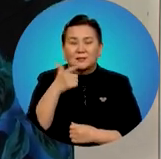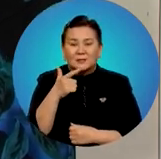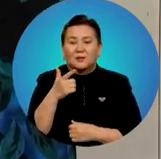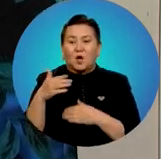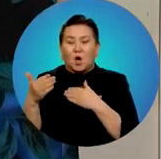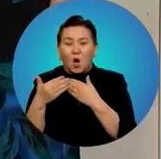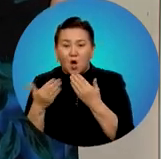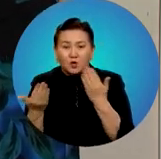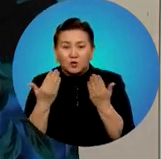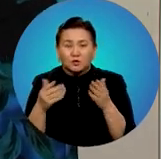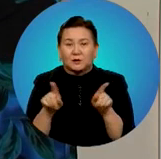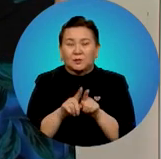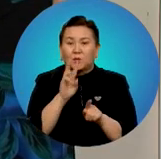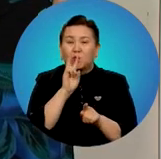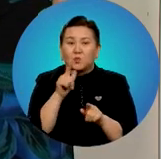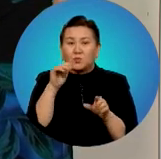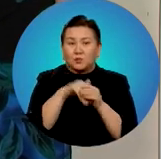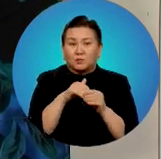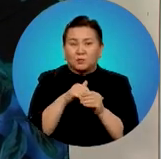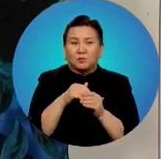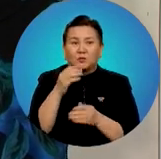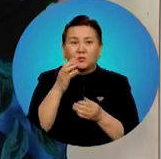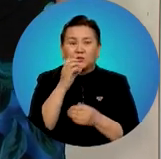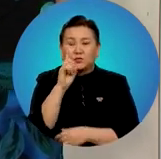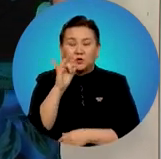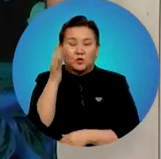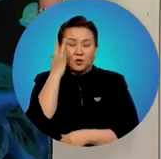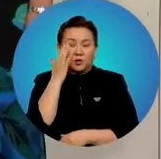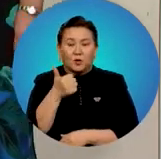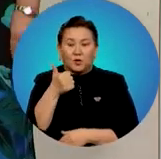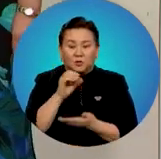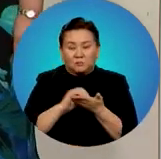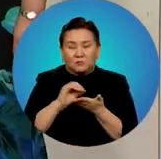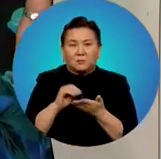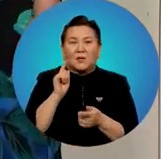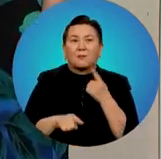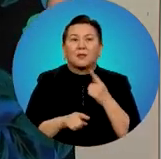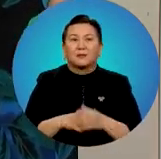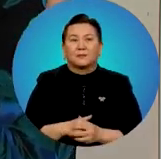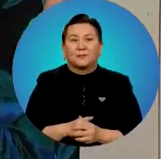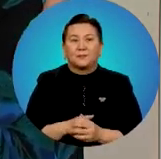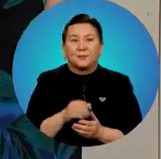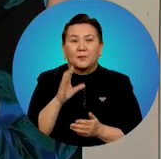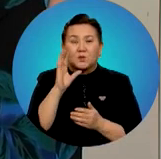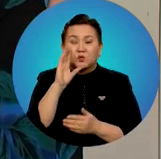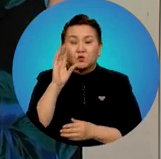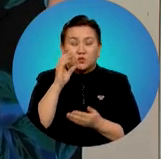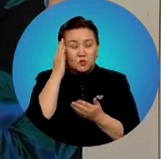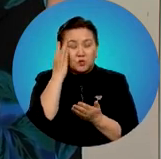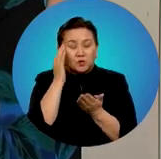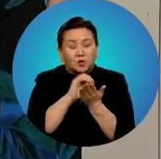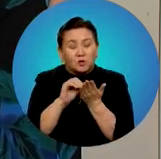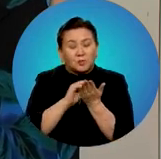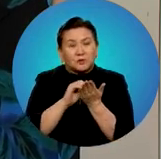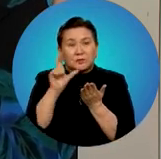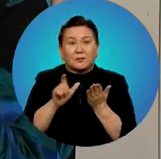сайн хэрэгэлсэн байдаг. Ингэснээрээ тухайн одоо зохиолын найруулга бол маш гоё болдгоо. За дараа нь зохиогчийн хандлага өнг аясыг илэрхийлсэн